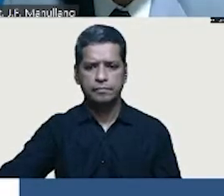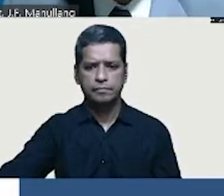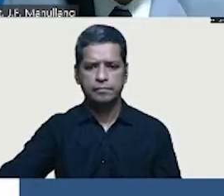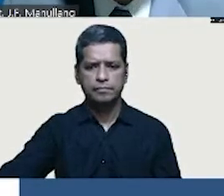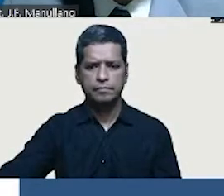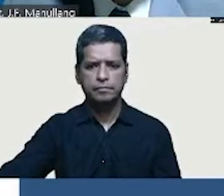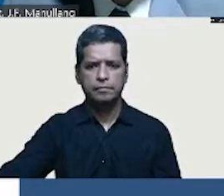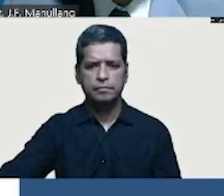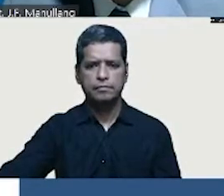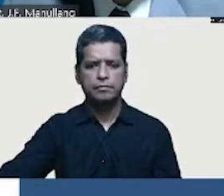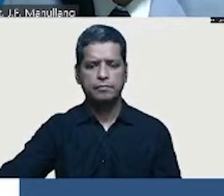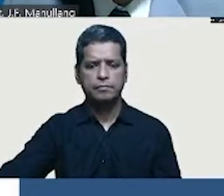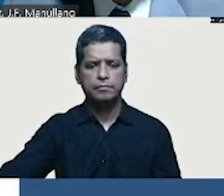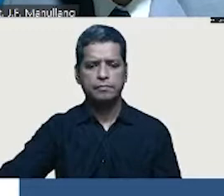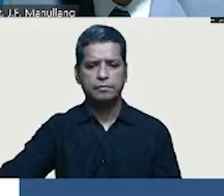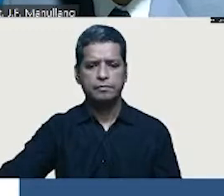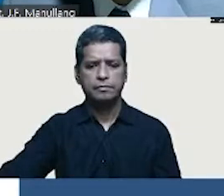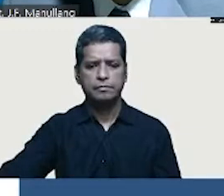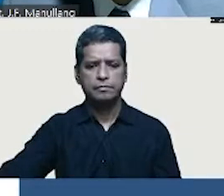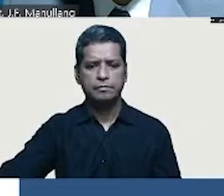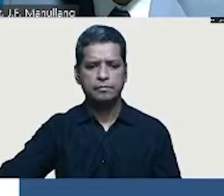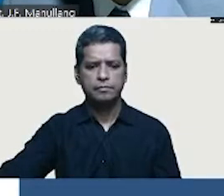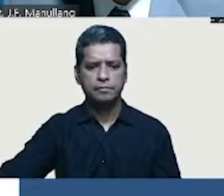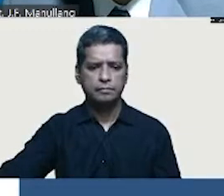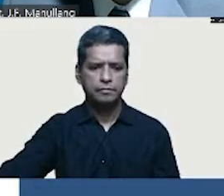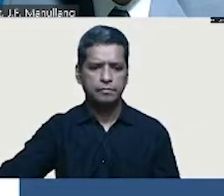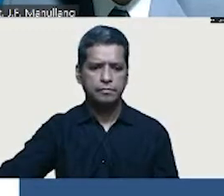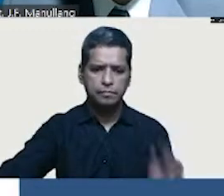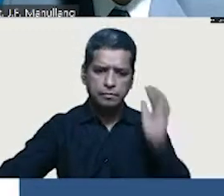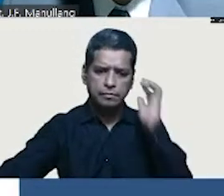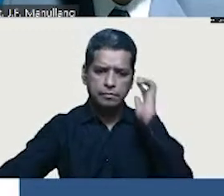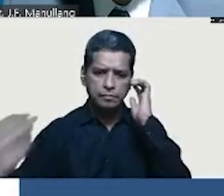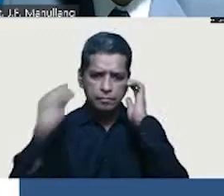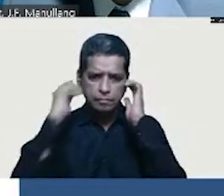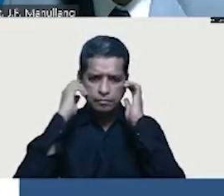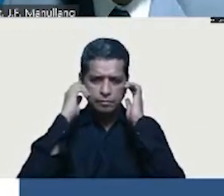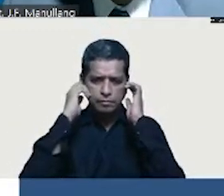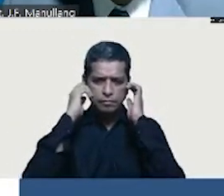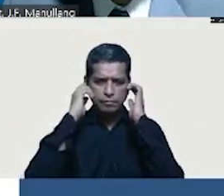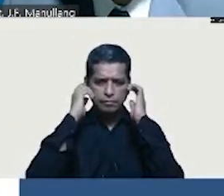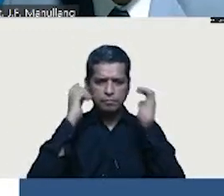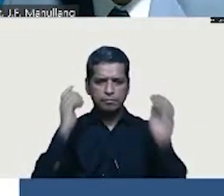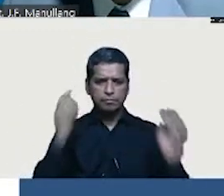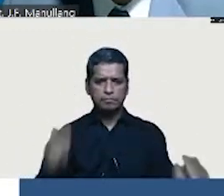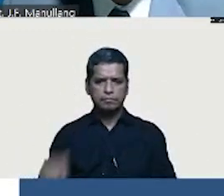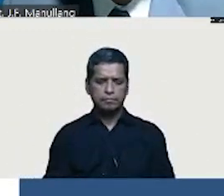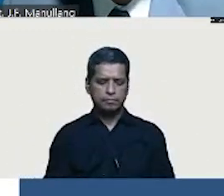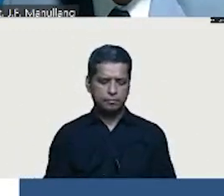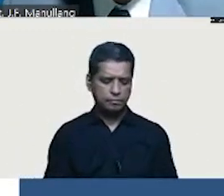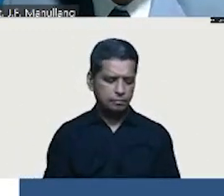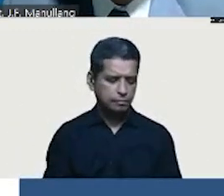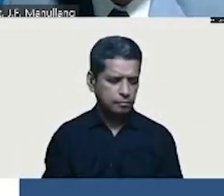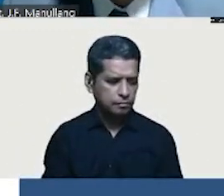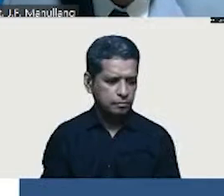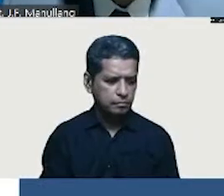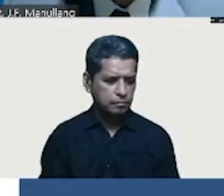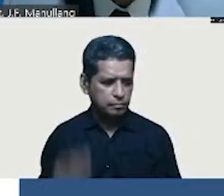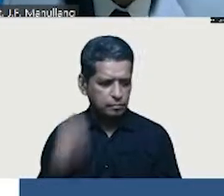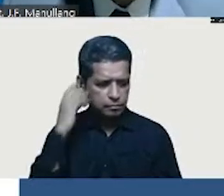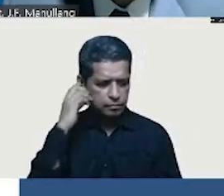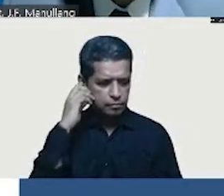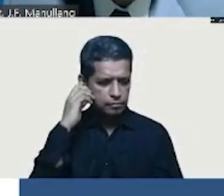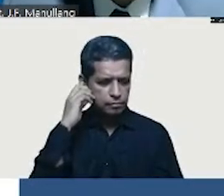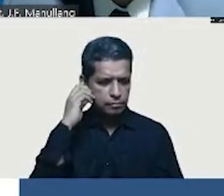kebaikan bagi orang-orang yang akhirnya dibinasakan job kalau mereka tidak mati-mati